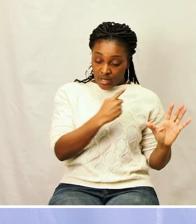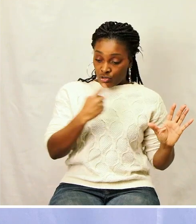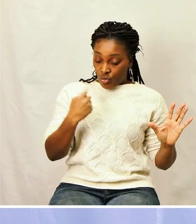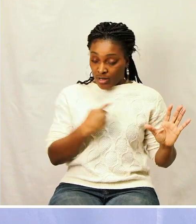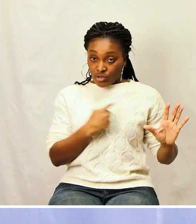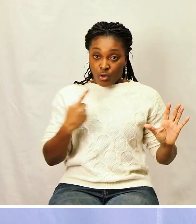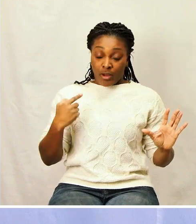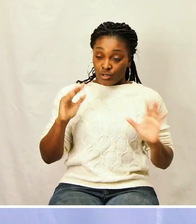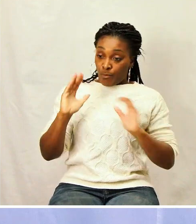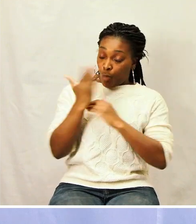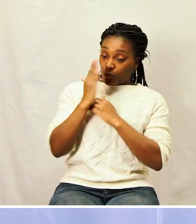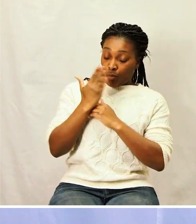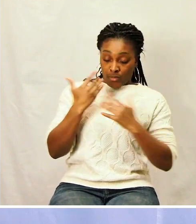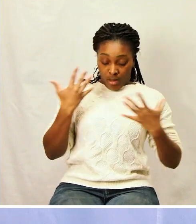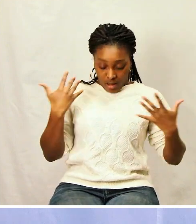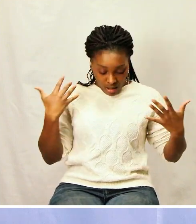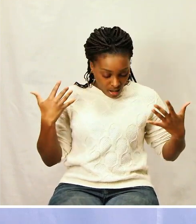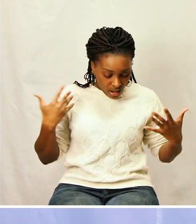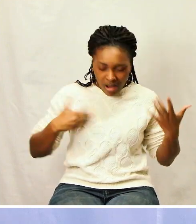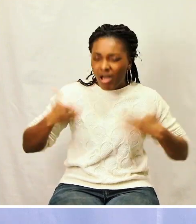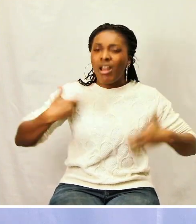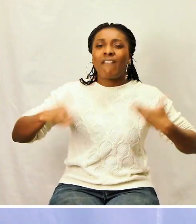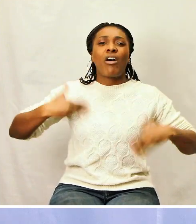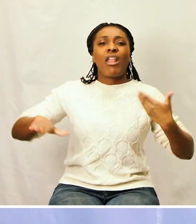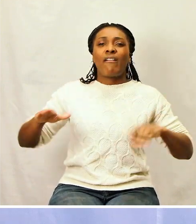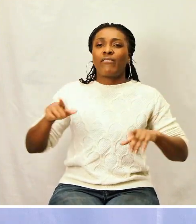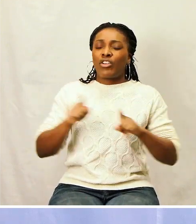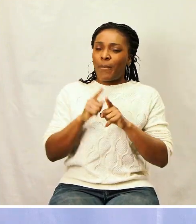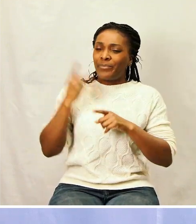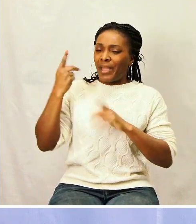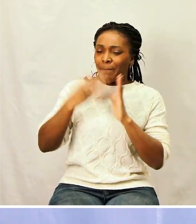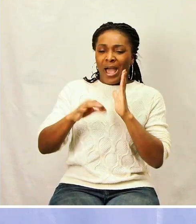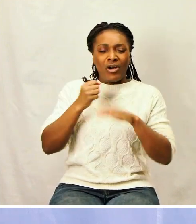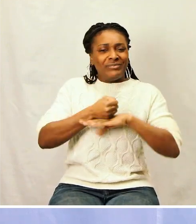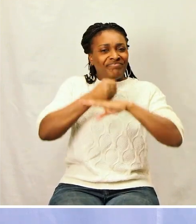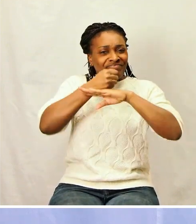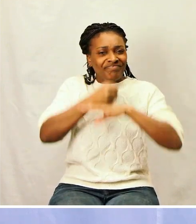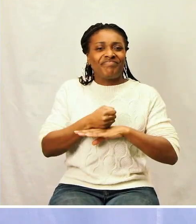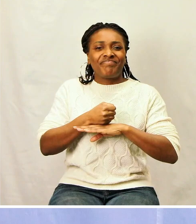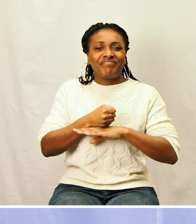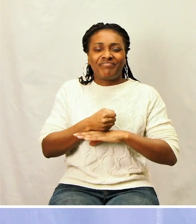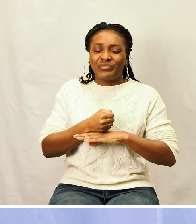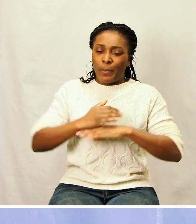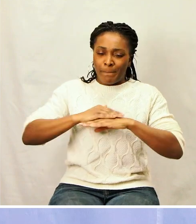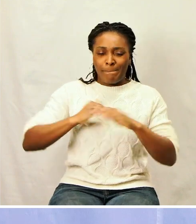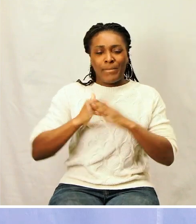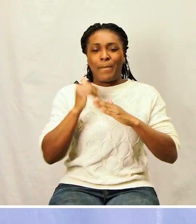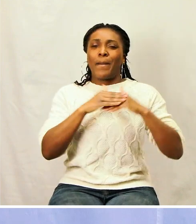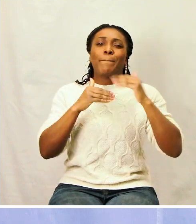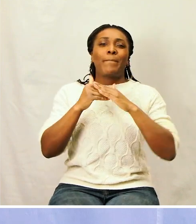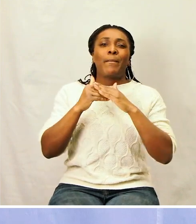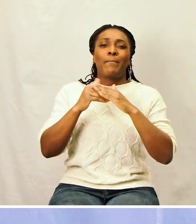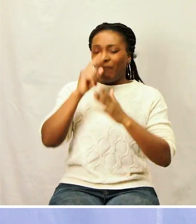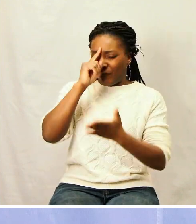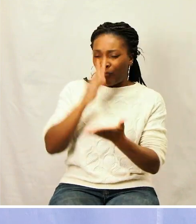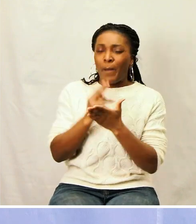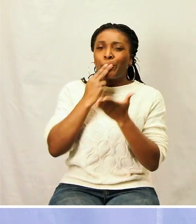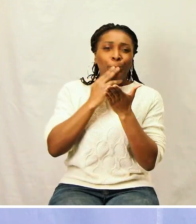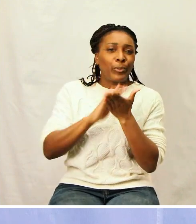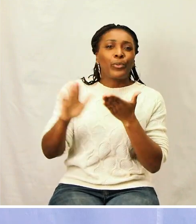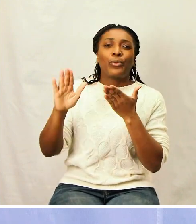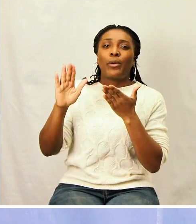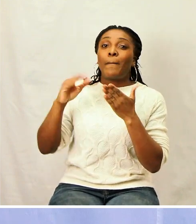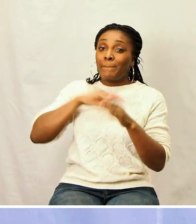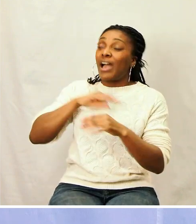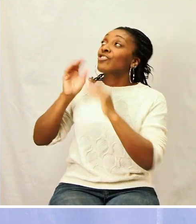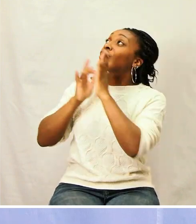avoir et que Seigneur mon Dieu et bien on soit bâti sur le roc bâti sur ta parole en ayant une foi purifiée en Jésus-Christ merci Seigneur de